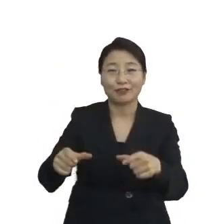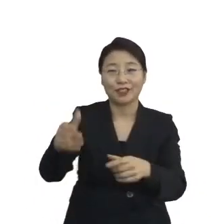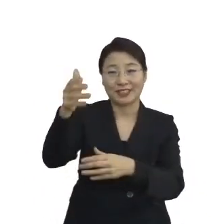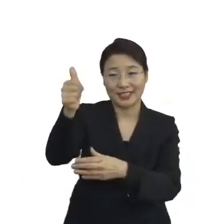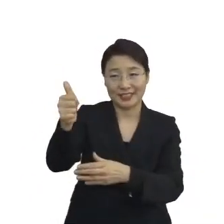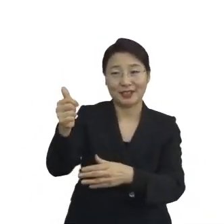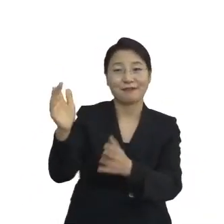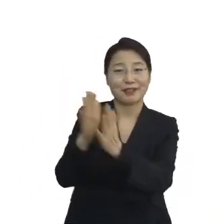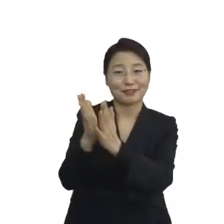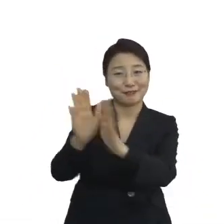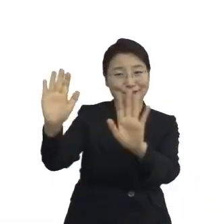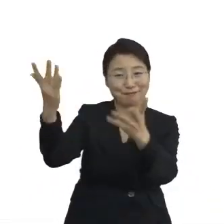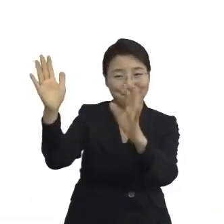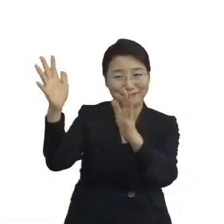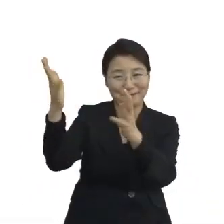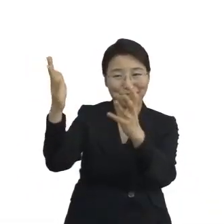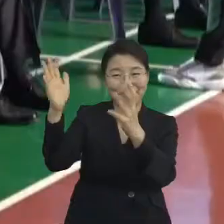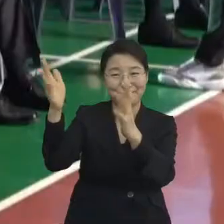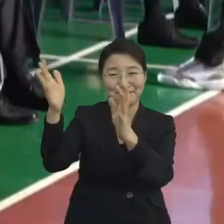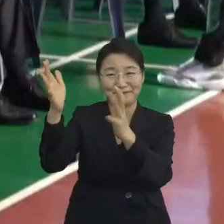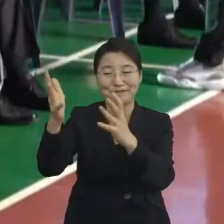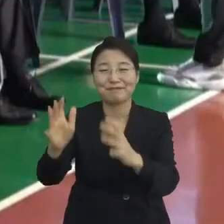박수 부탁드리겠습니다.